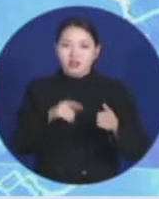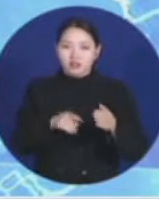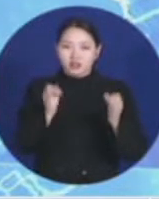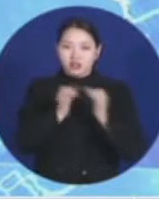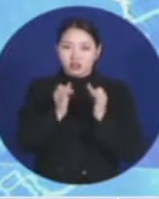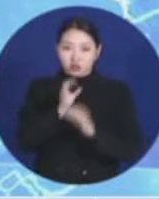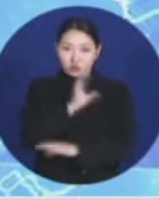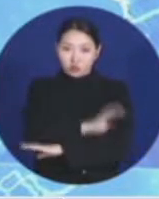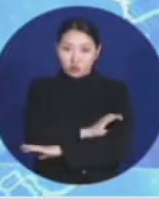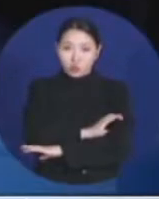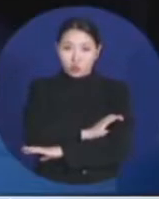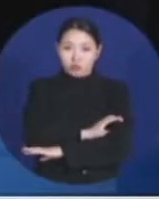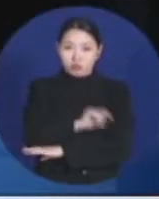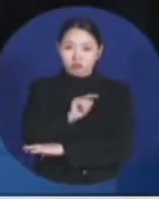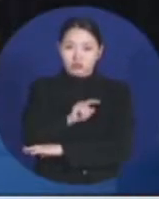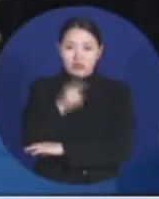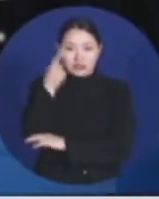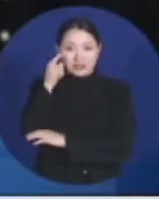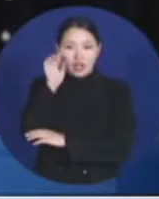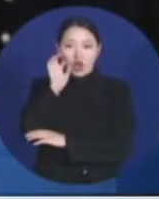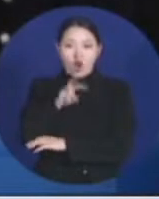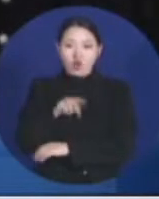сургуулийн санаа болсон байна.